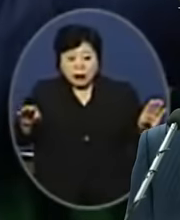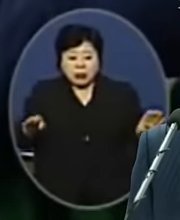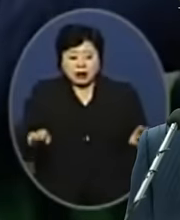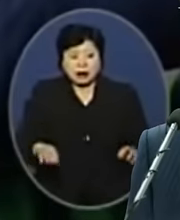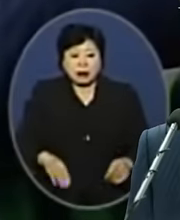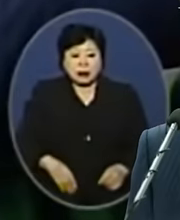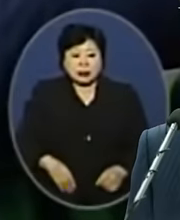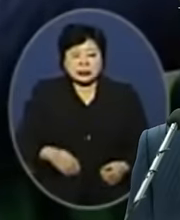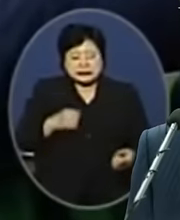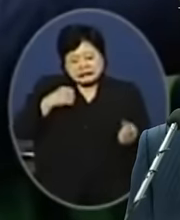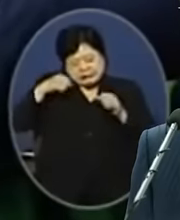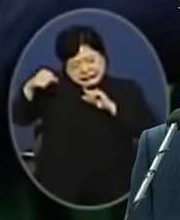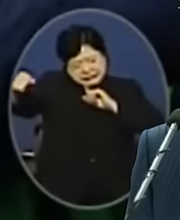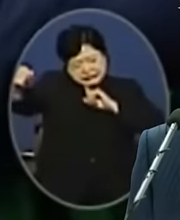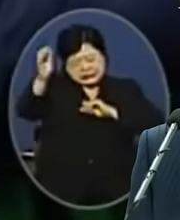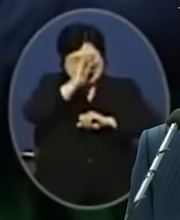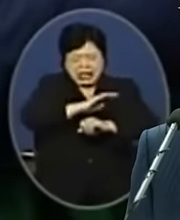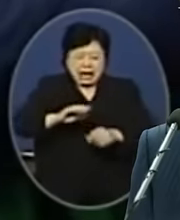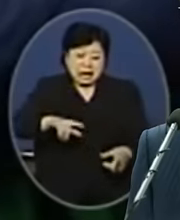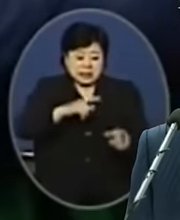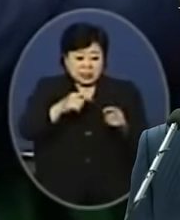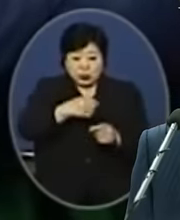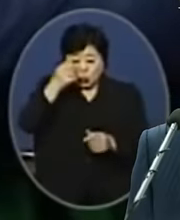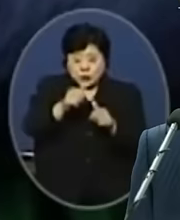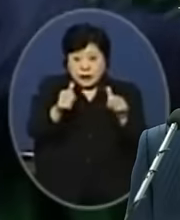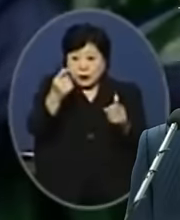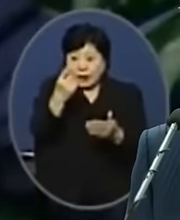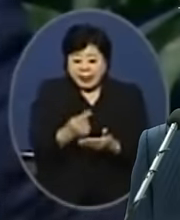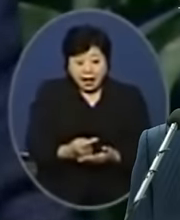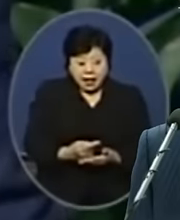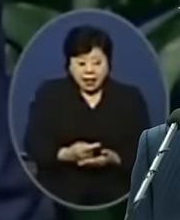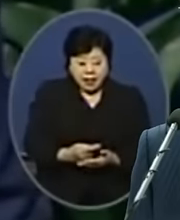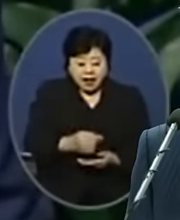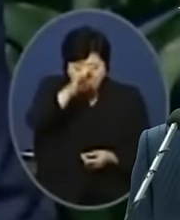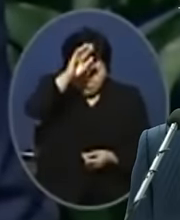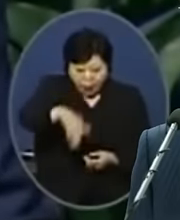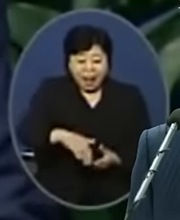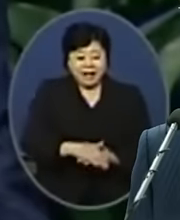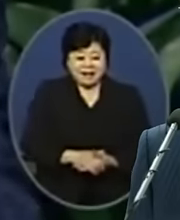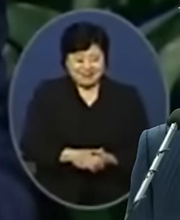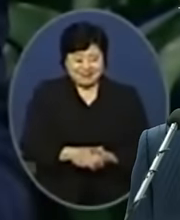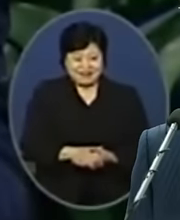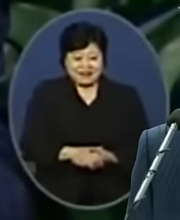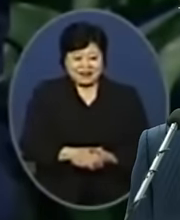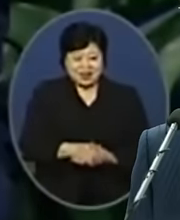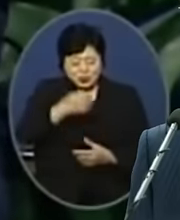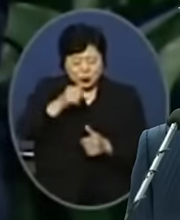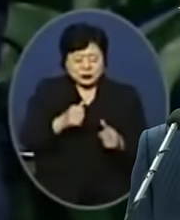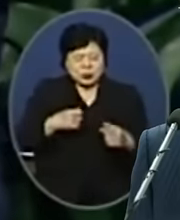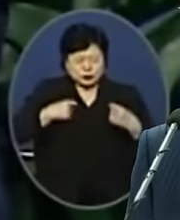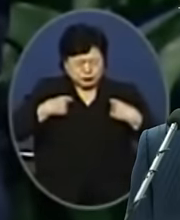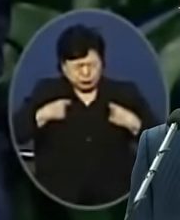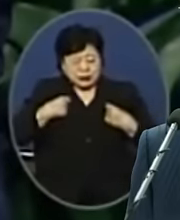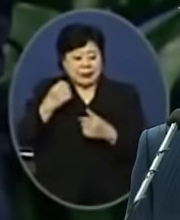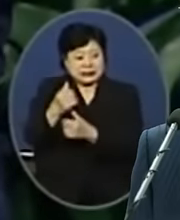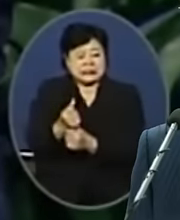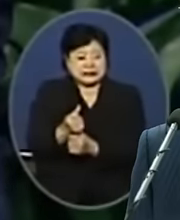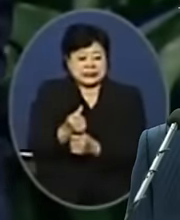아, 잘 잤다, 요셉이 왔구나, 이리 오느라. 가서 요셉의 옷을 꽉